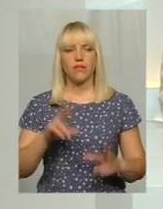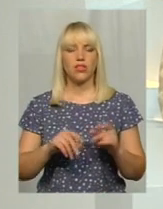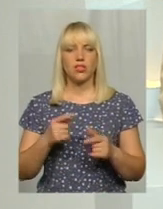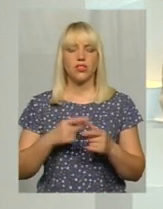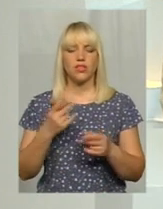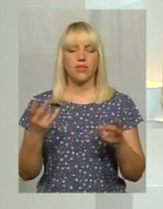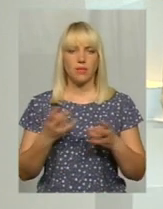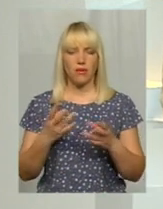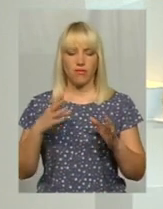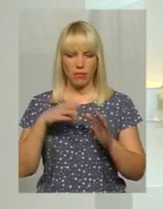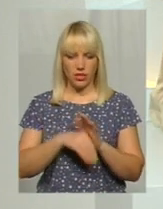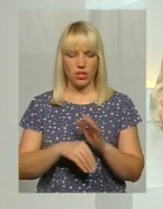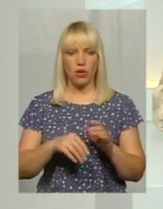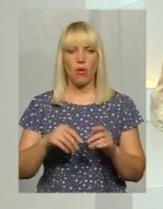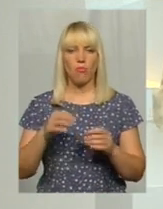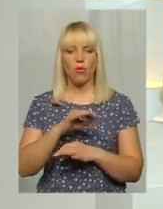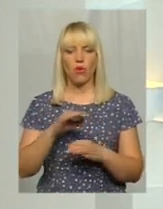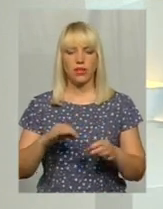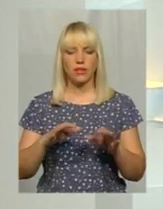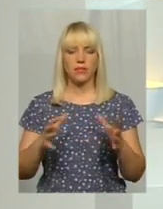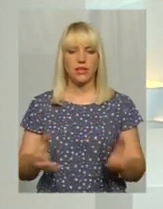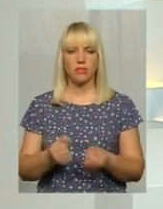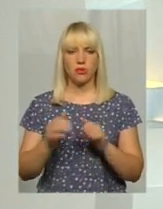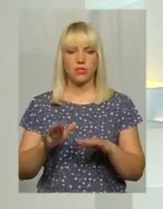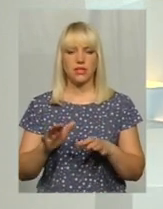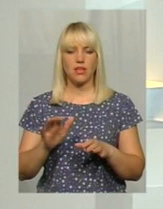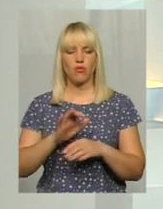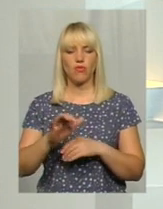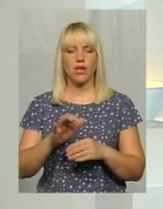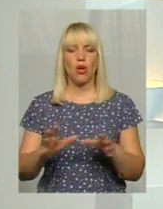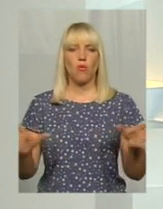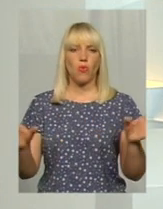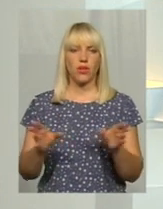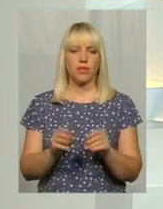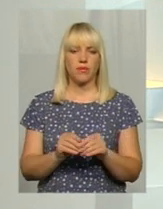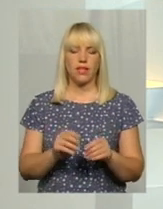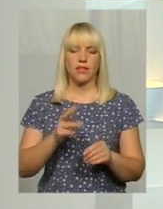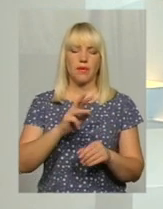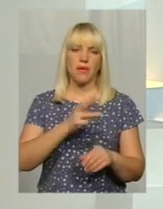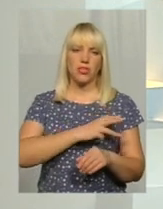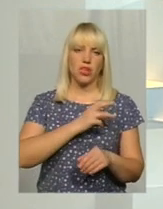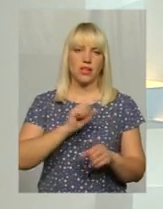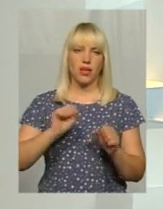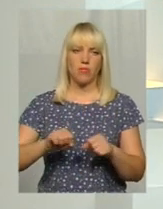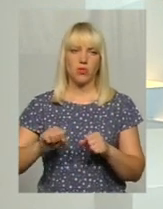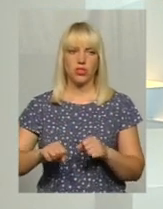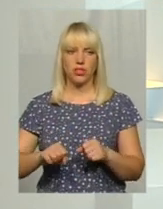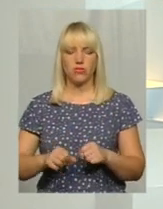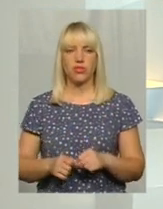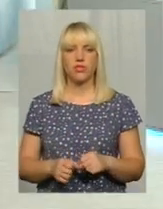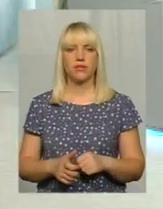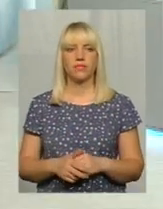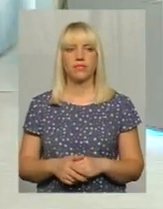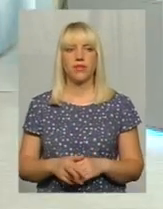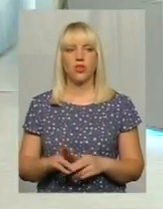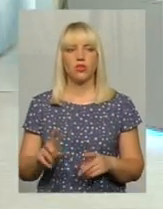межах проєкту підтримки місцевого виробника поєднати бажання і можливості і міської ради, і управління Держпродспоживслужби? Що з